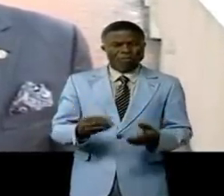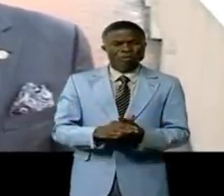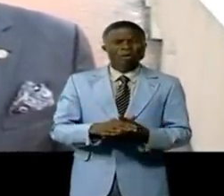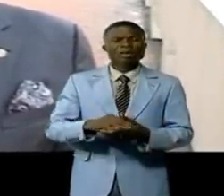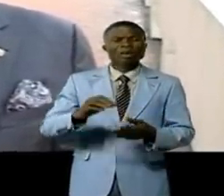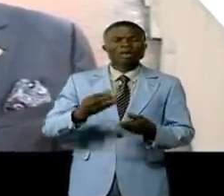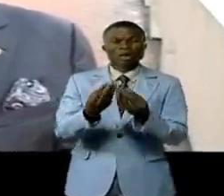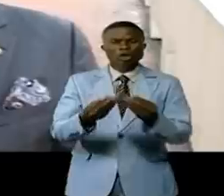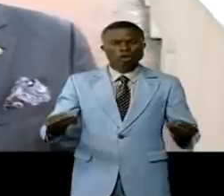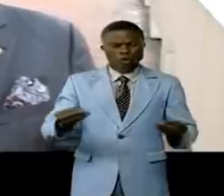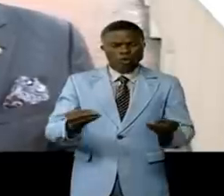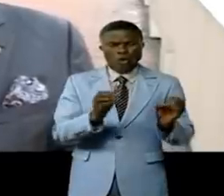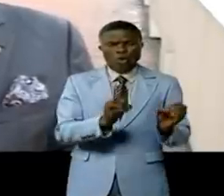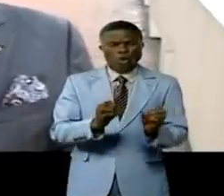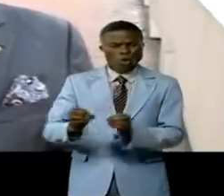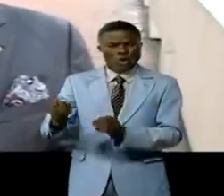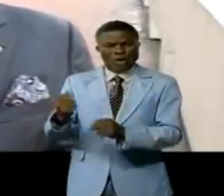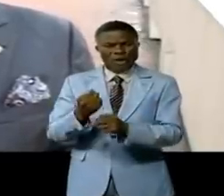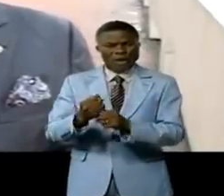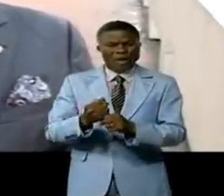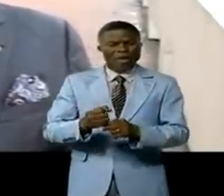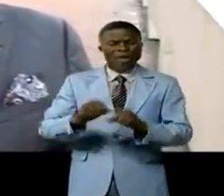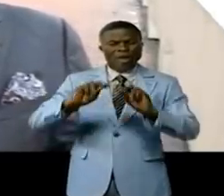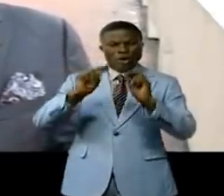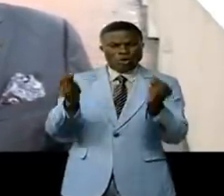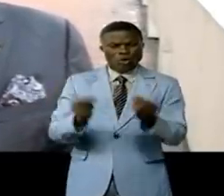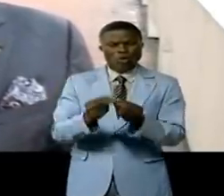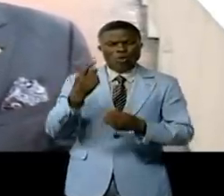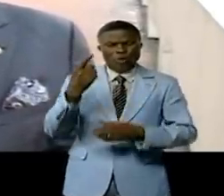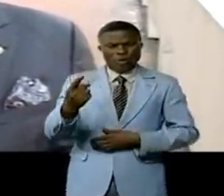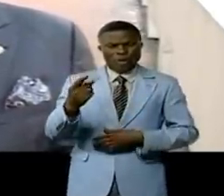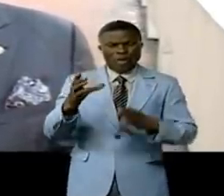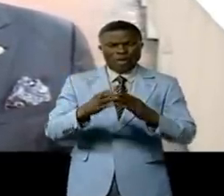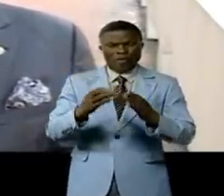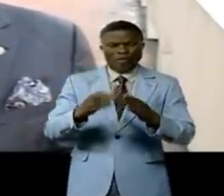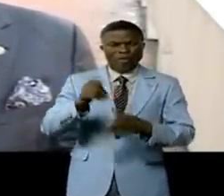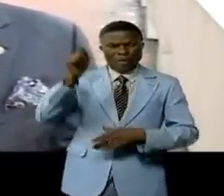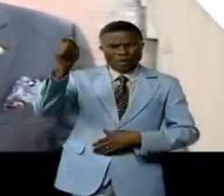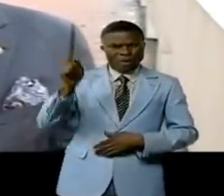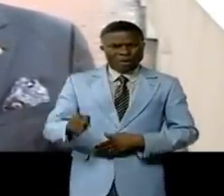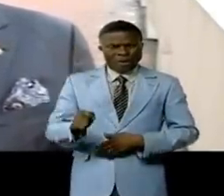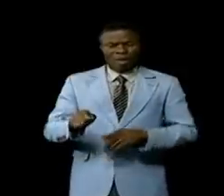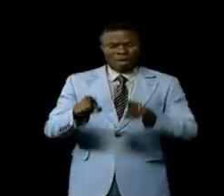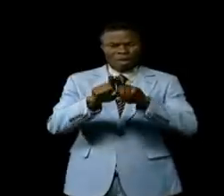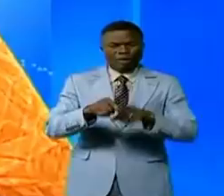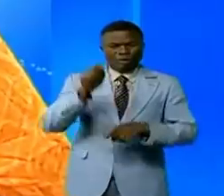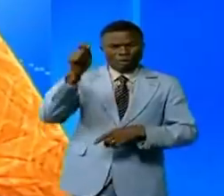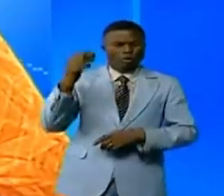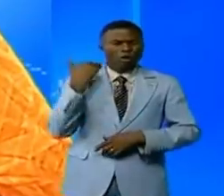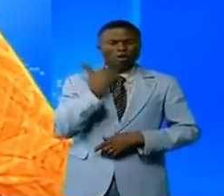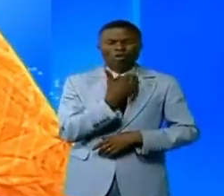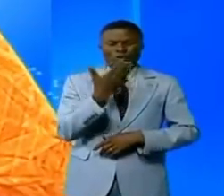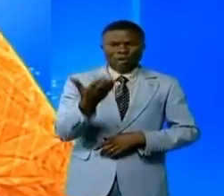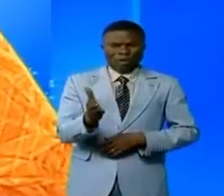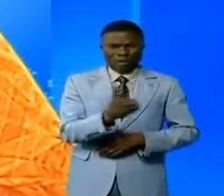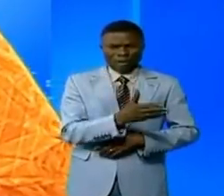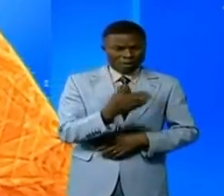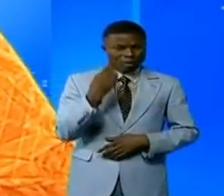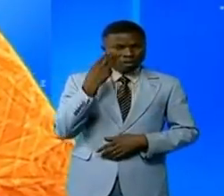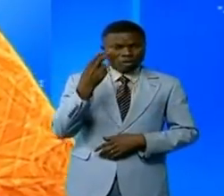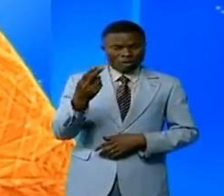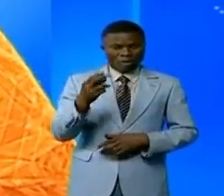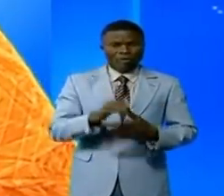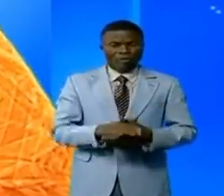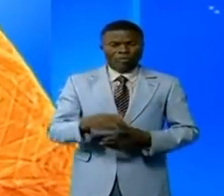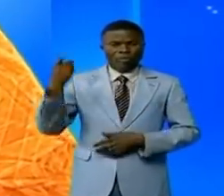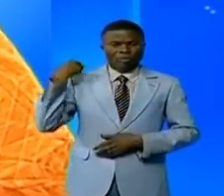soient réorganisées ensemble dans cette mutualisation avec les forces ougandaises. Et que ces élus